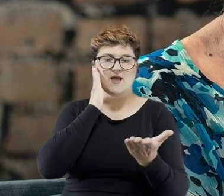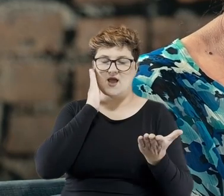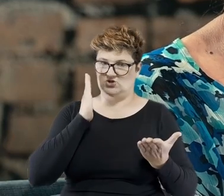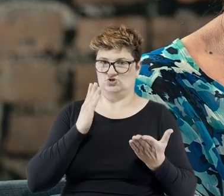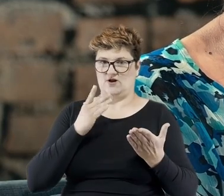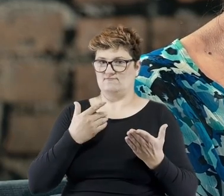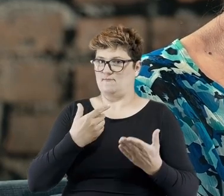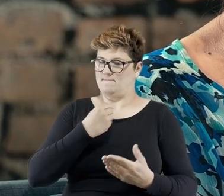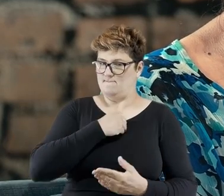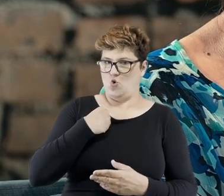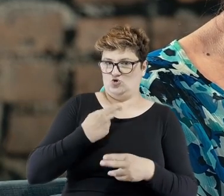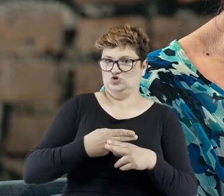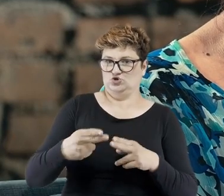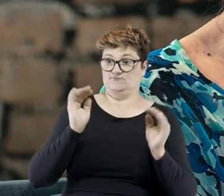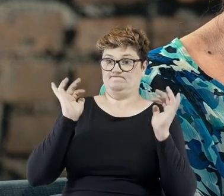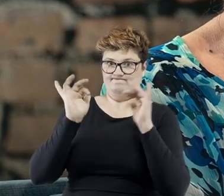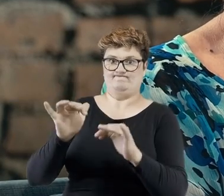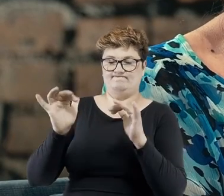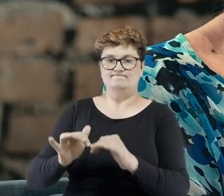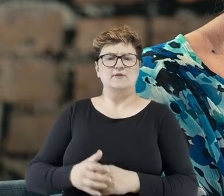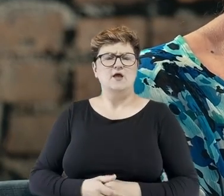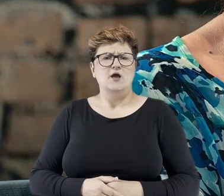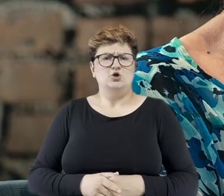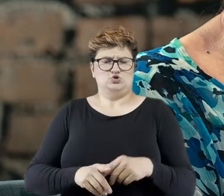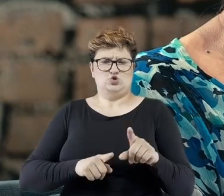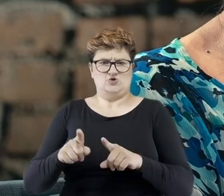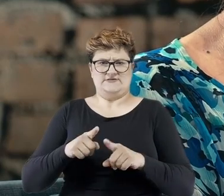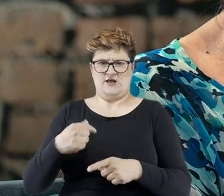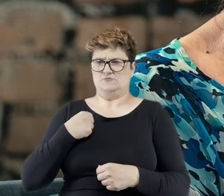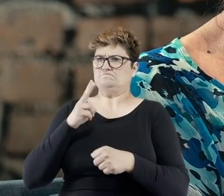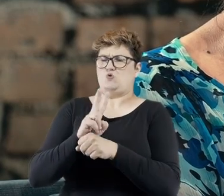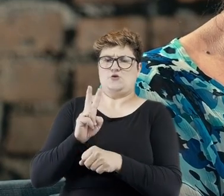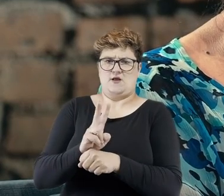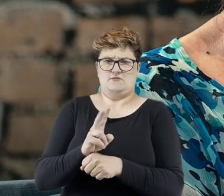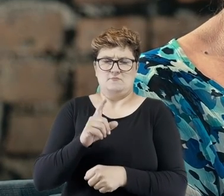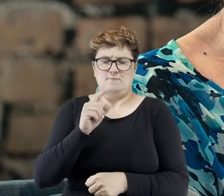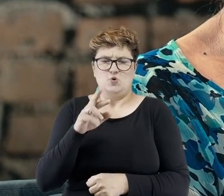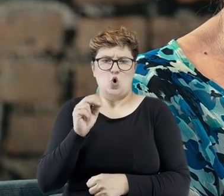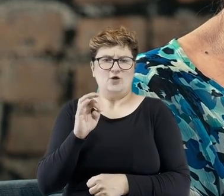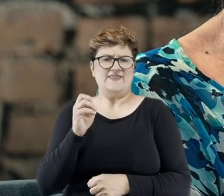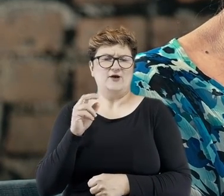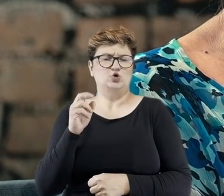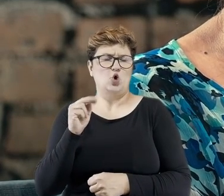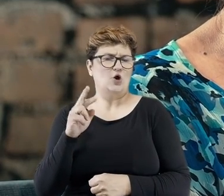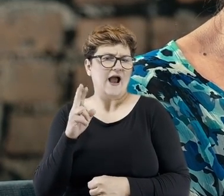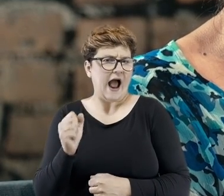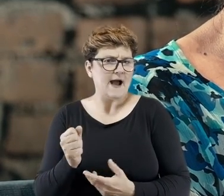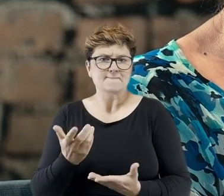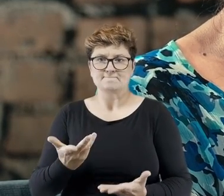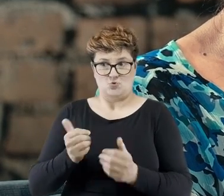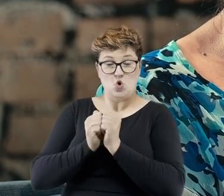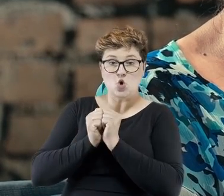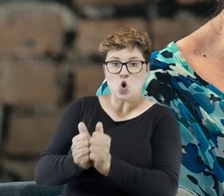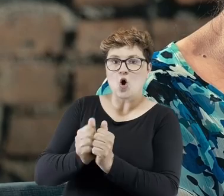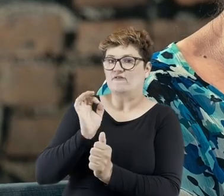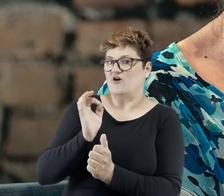członkowie społeczności polonijnej z Orunii. I co to znaczyło być wtedy protektorką? To nie była tylko i wyłącznie jakaś